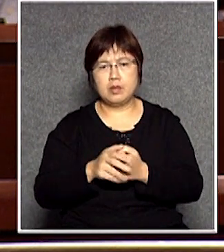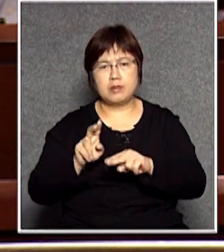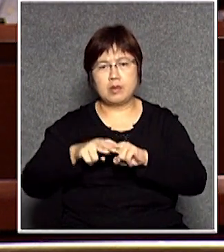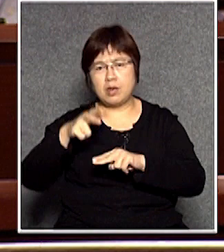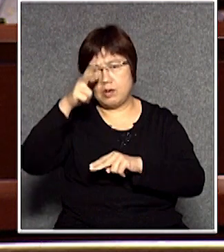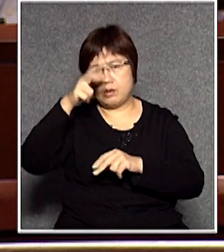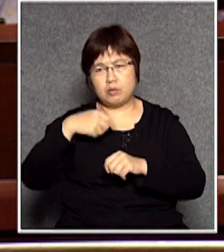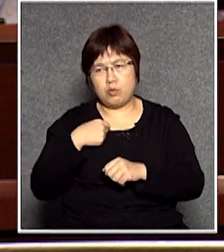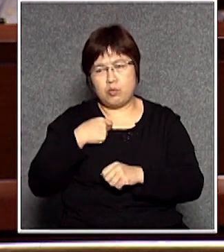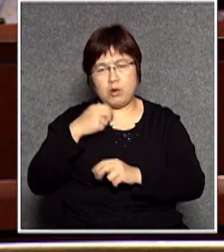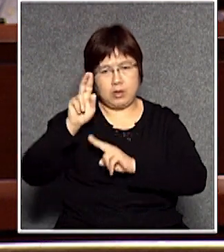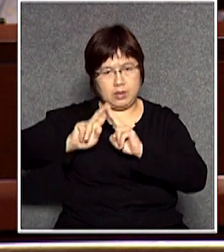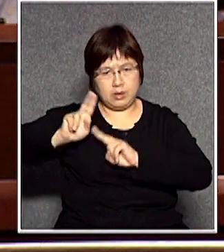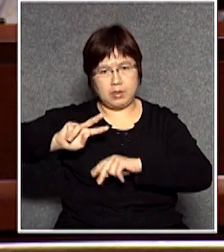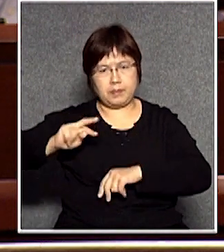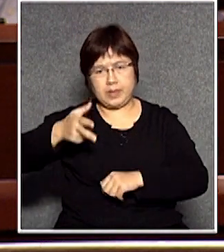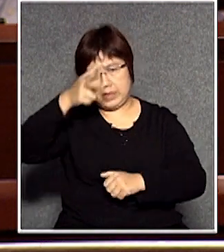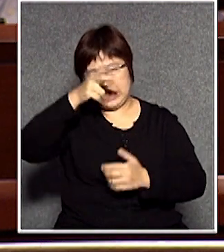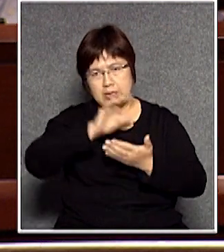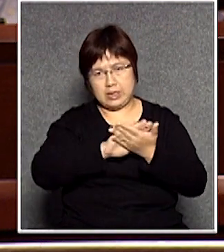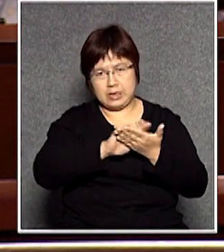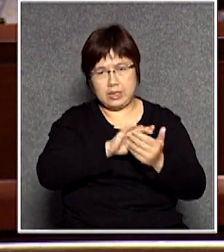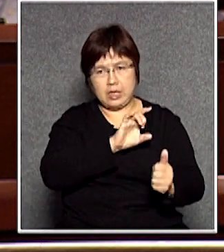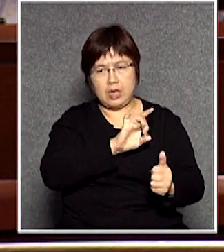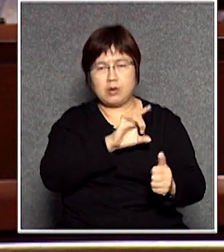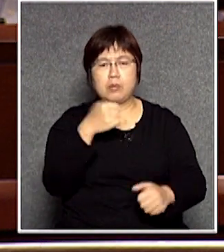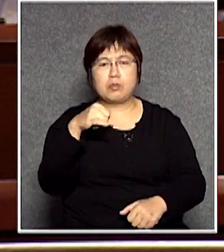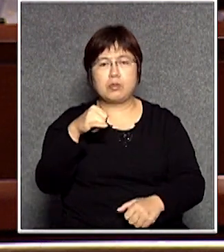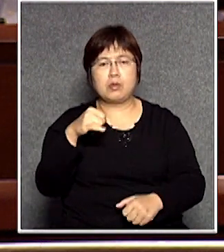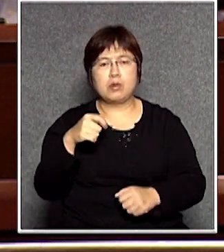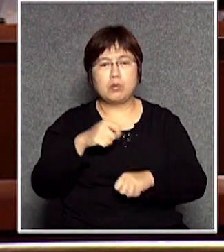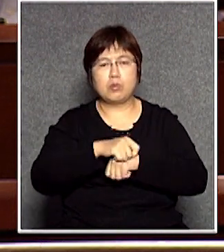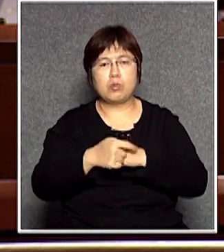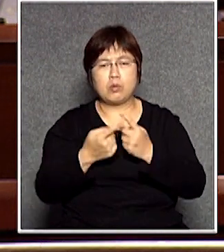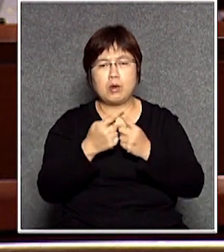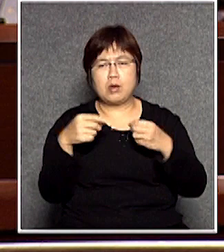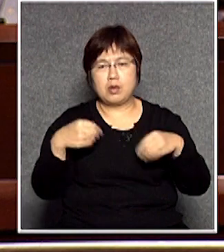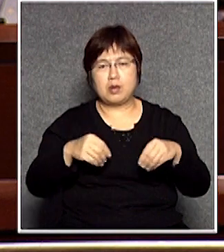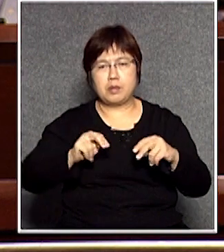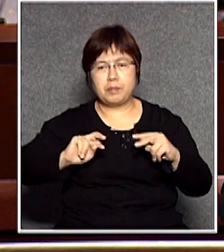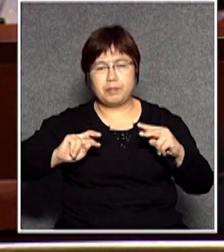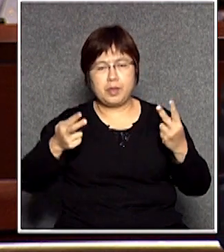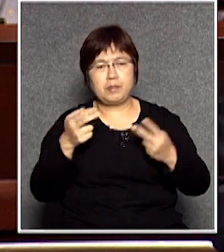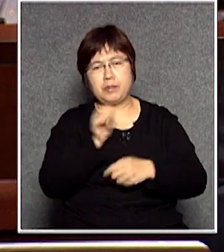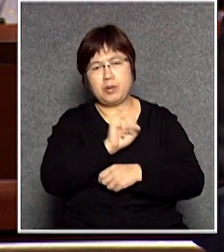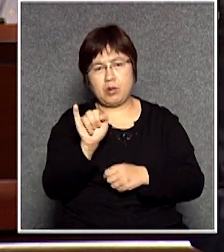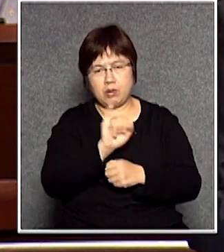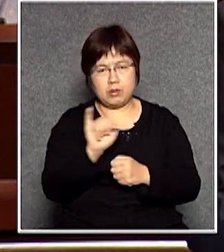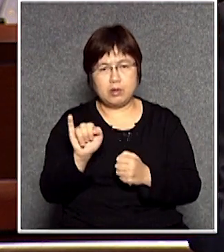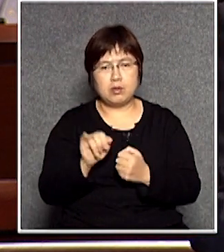科成為一個政治工具，成為這個國民教育的變相版。